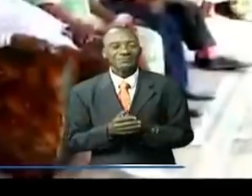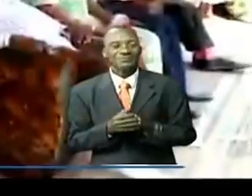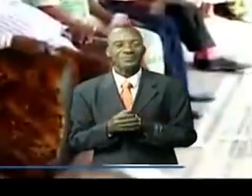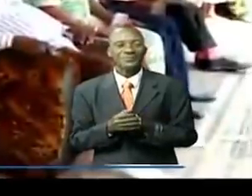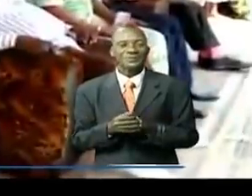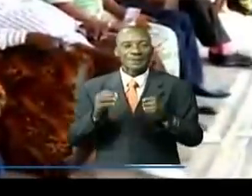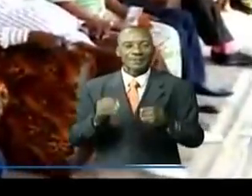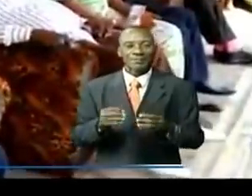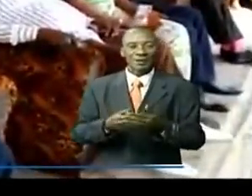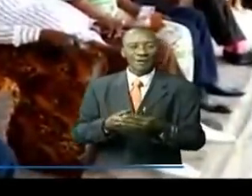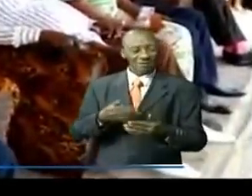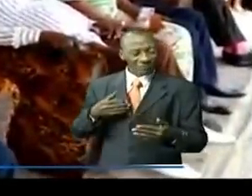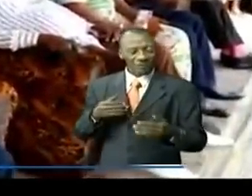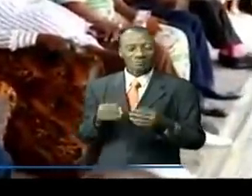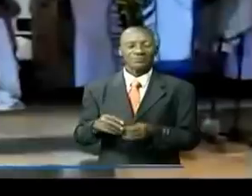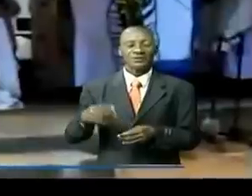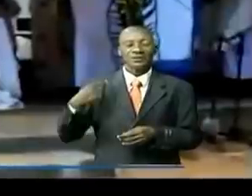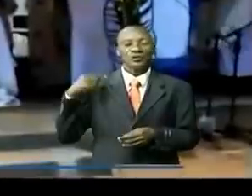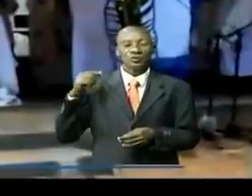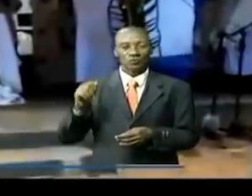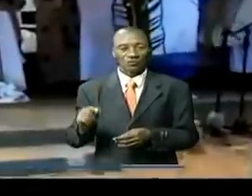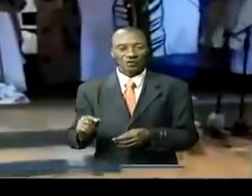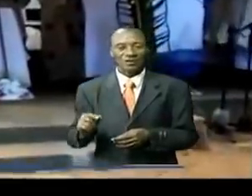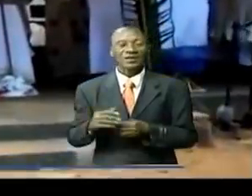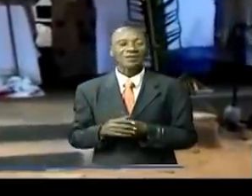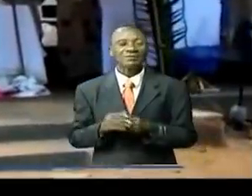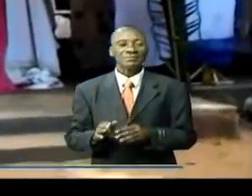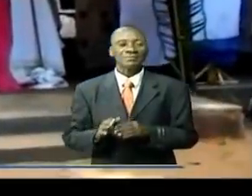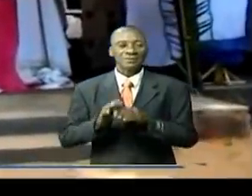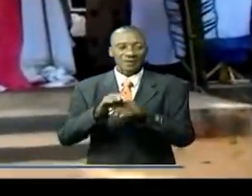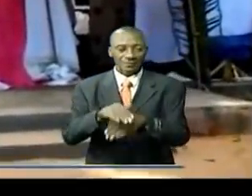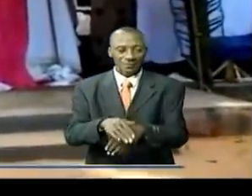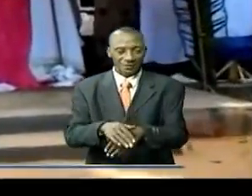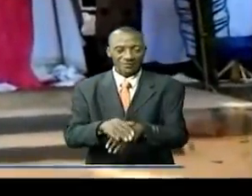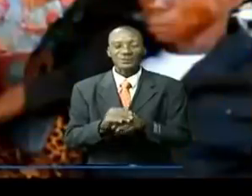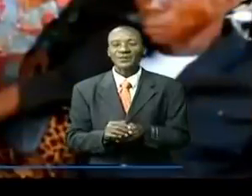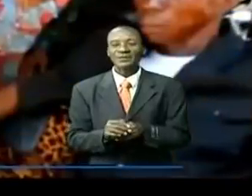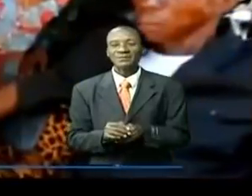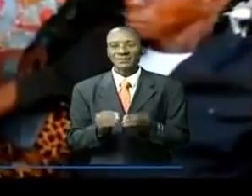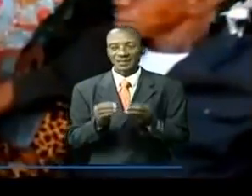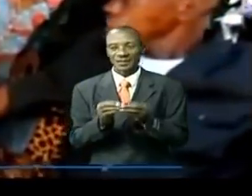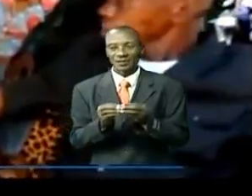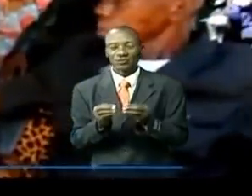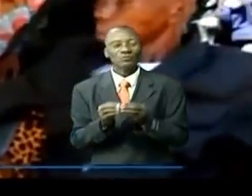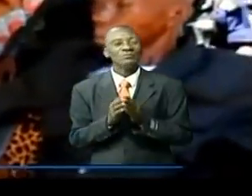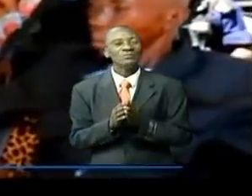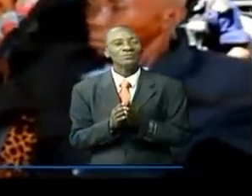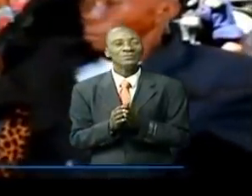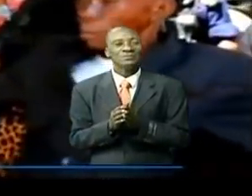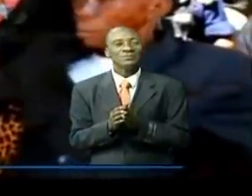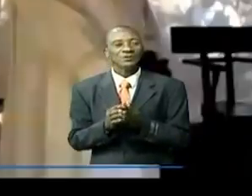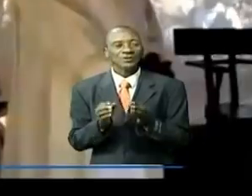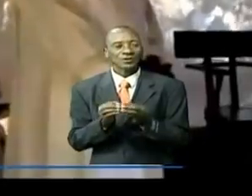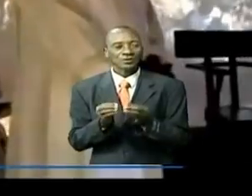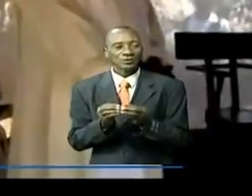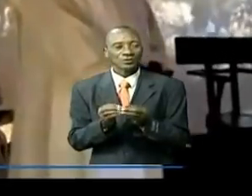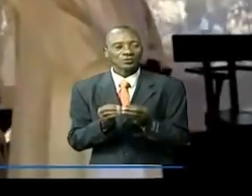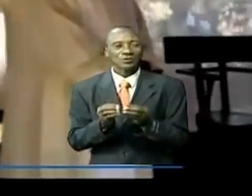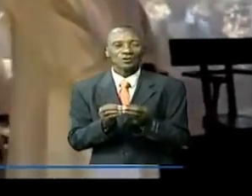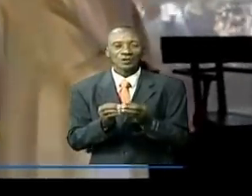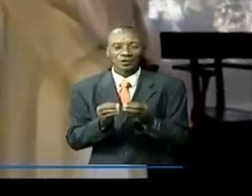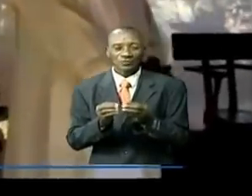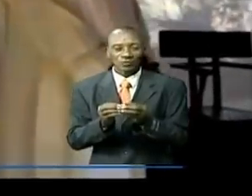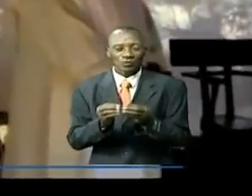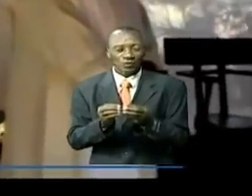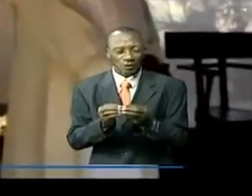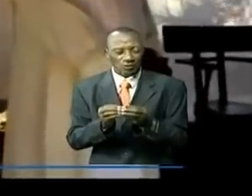inaugurale, le gouverneur Willy Chundala a pris part à la messe de confirmation dans les doyennés de Koshibanda, toujours dans le secteur de